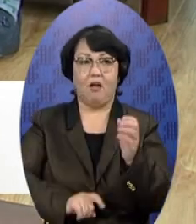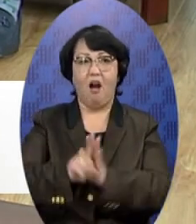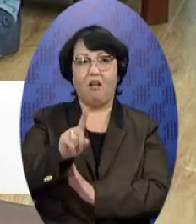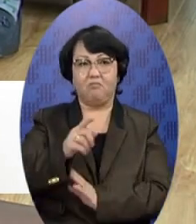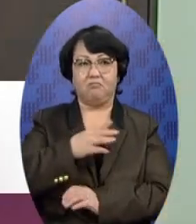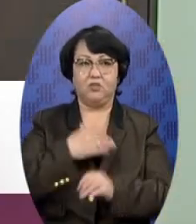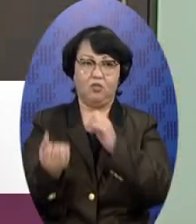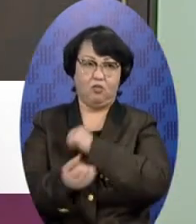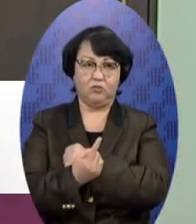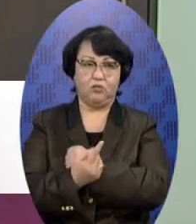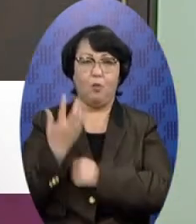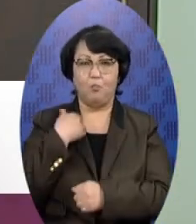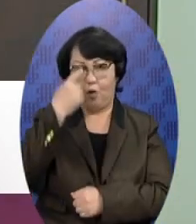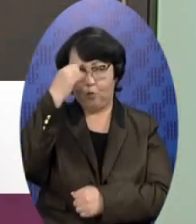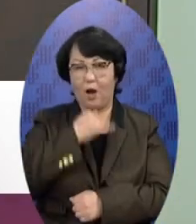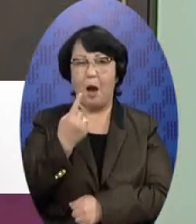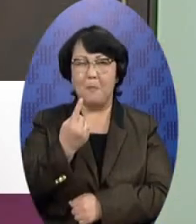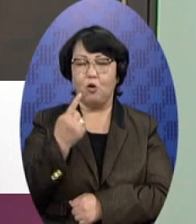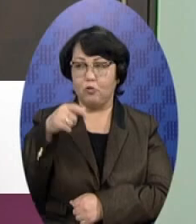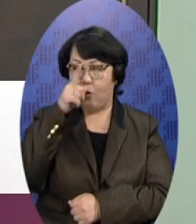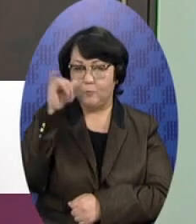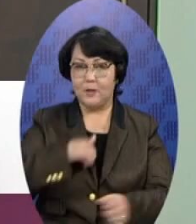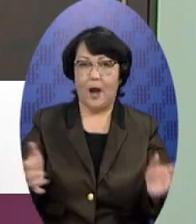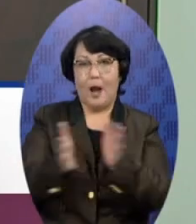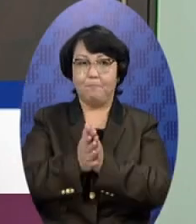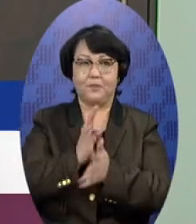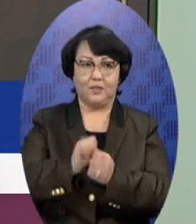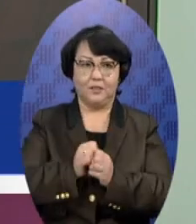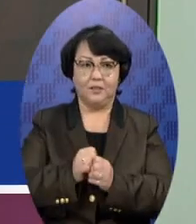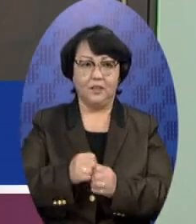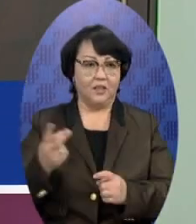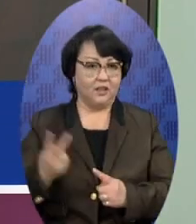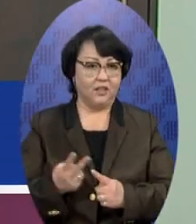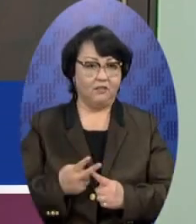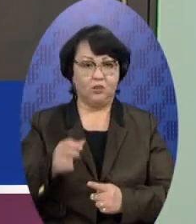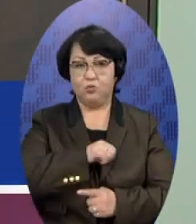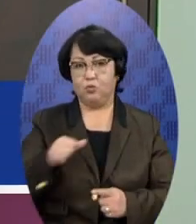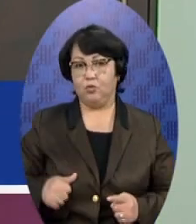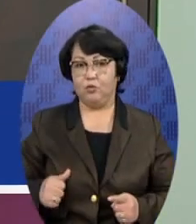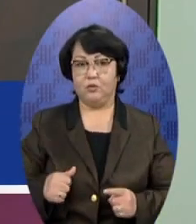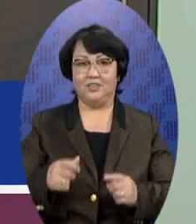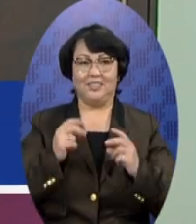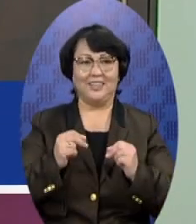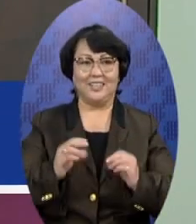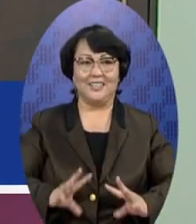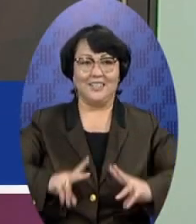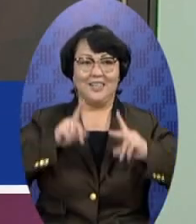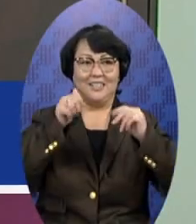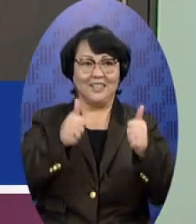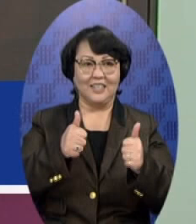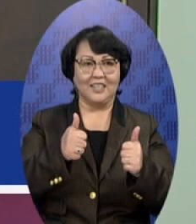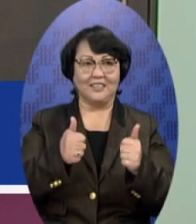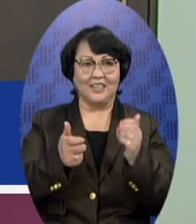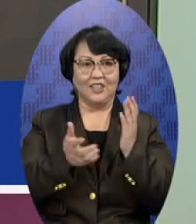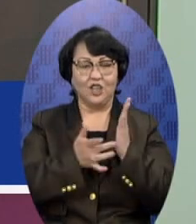юм. Телевизийн одоо техникийн шаар одоо техникийн өөрөө сайжирсан. Технологийн өөр өндөр болсон учраас би одоо